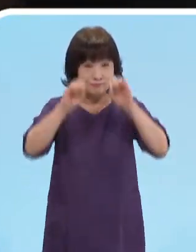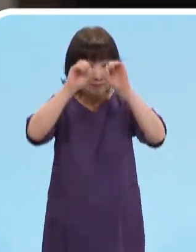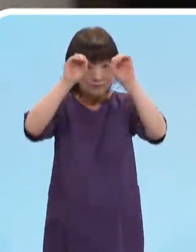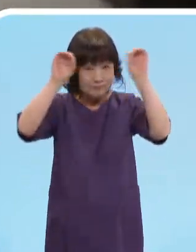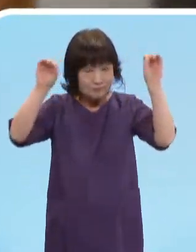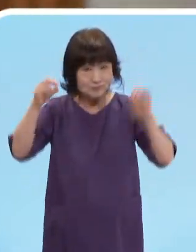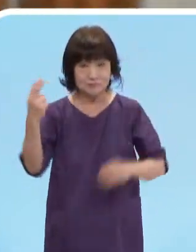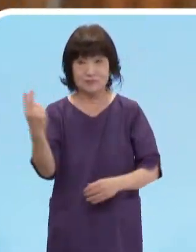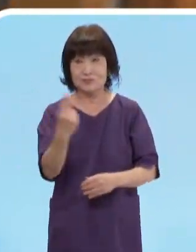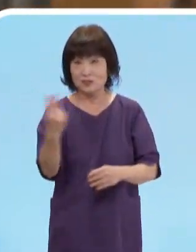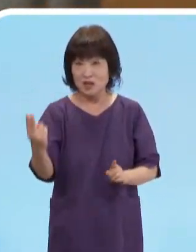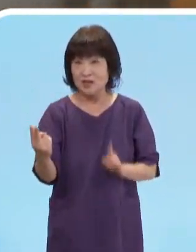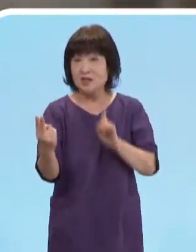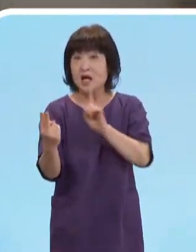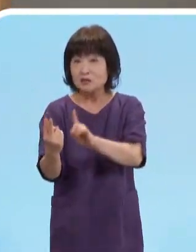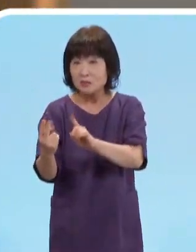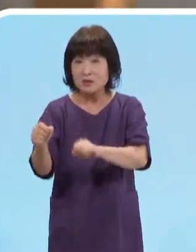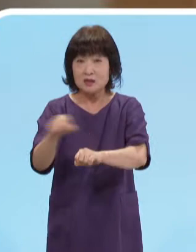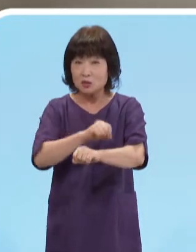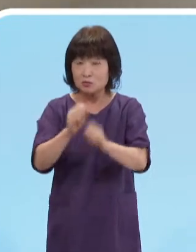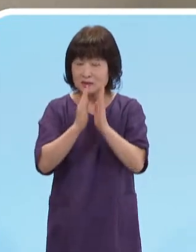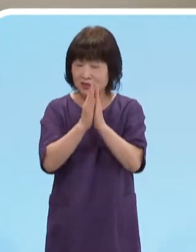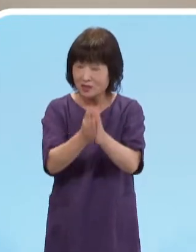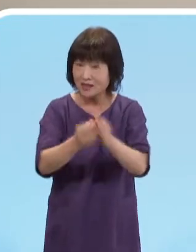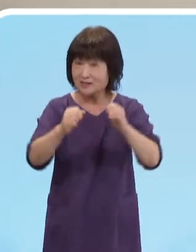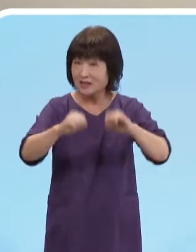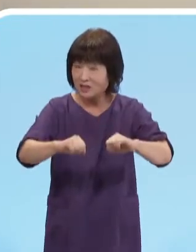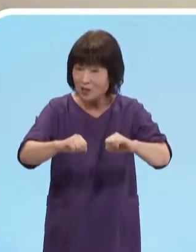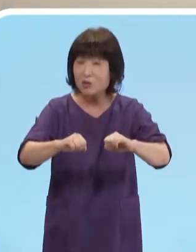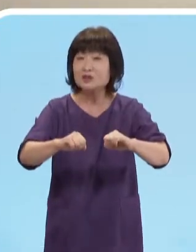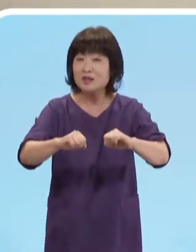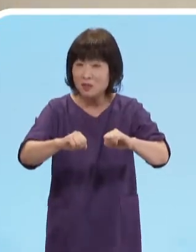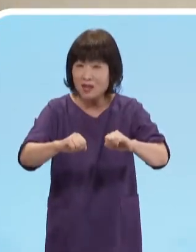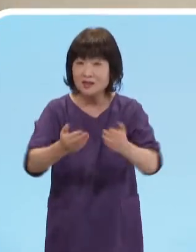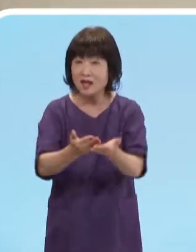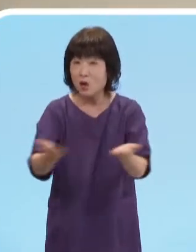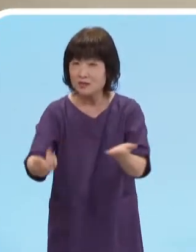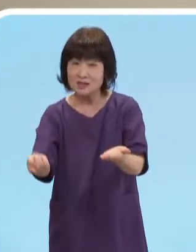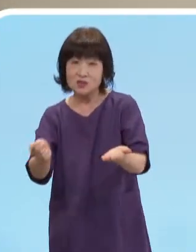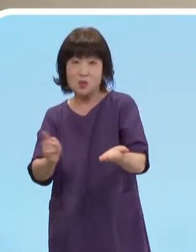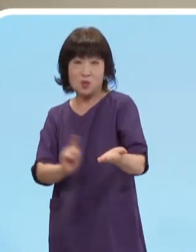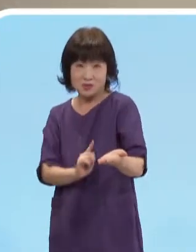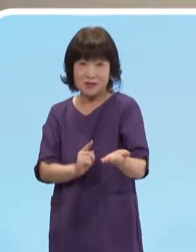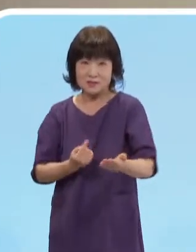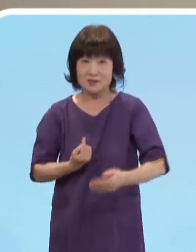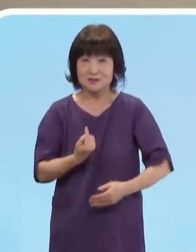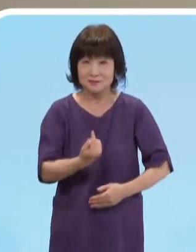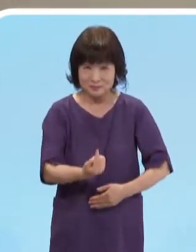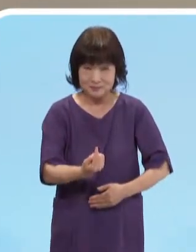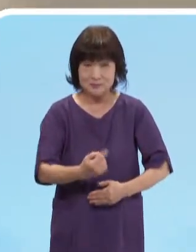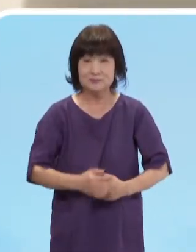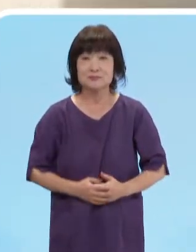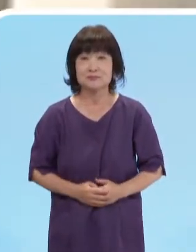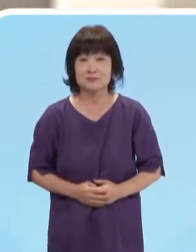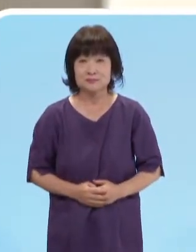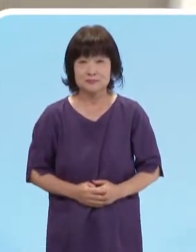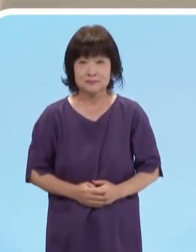あ輝きさんに会うため特別に許可をいただきバックヤードに入らせていただきます。